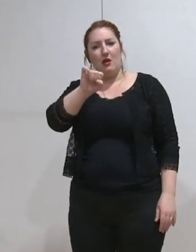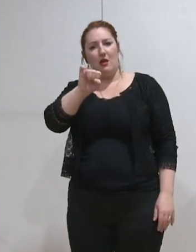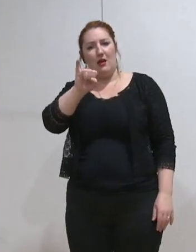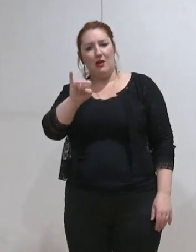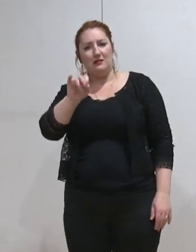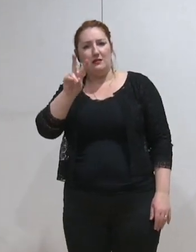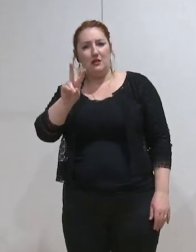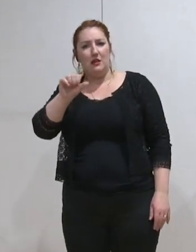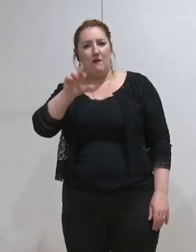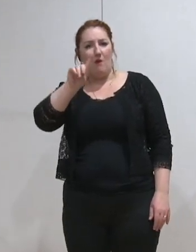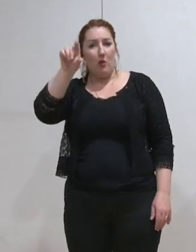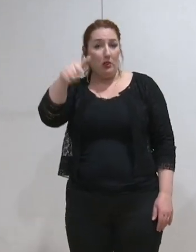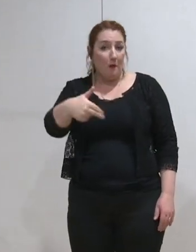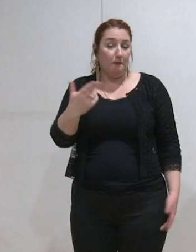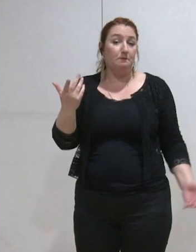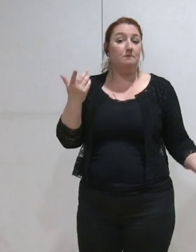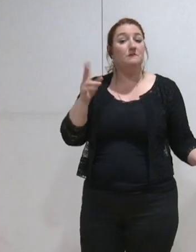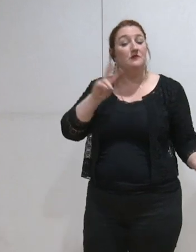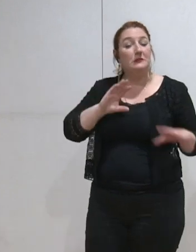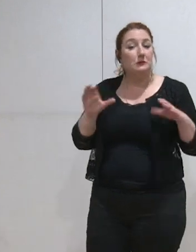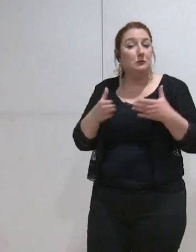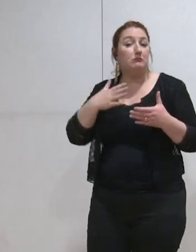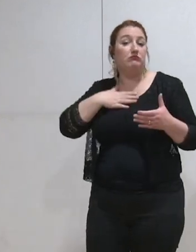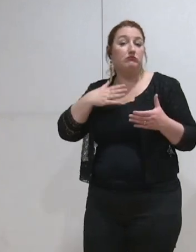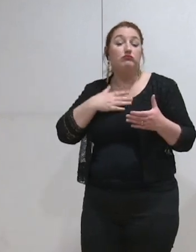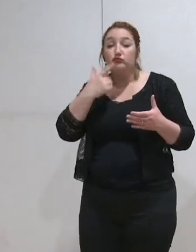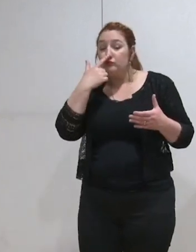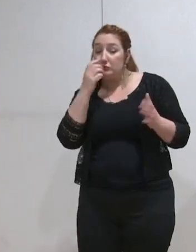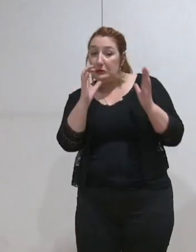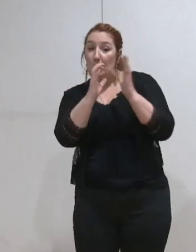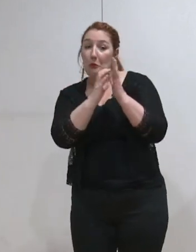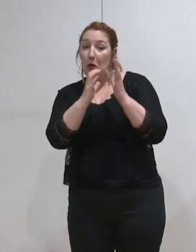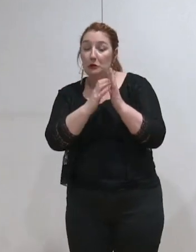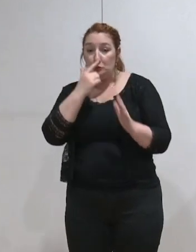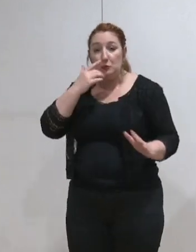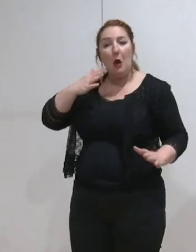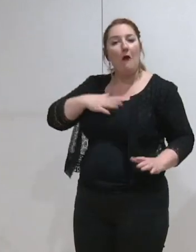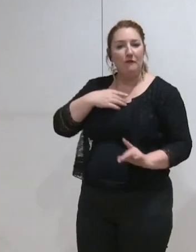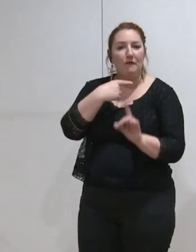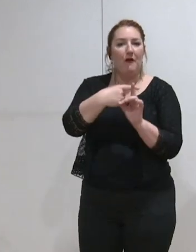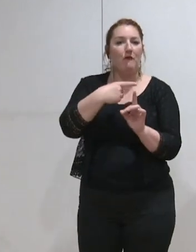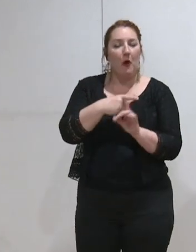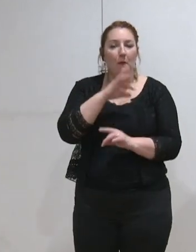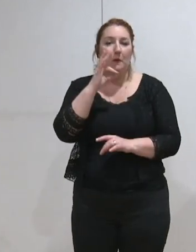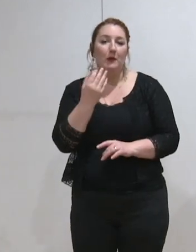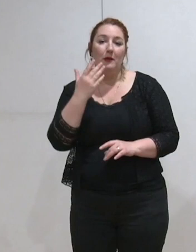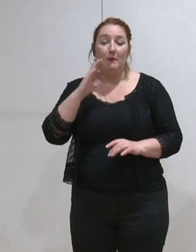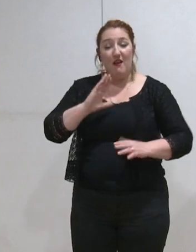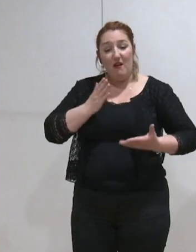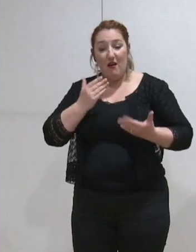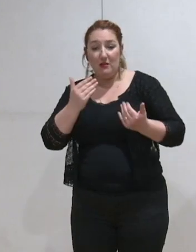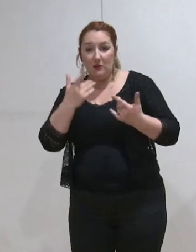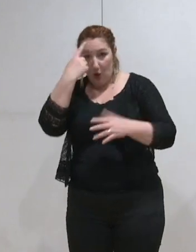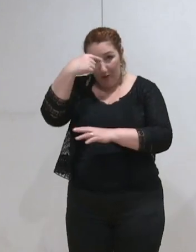groupe est plutôt favorable par rapport à cette délibération mais en attendant que la physionomie globale de la gestion soit